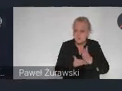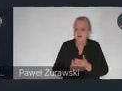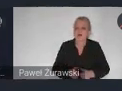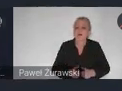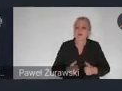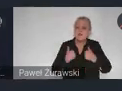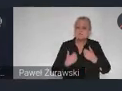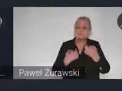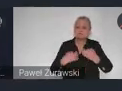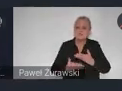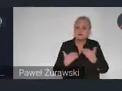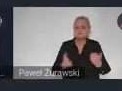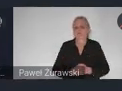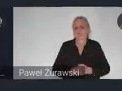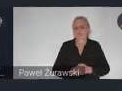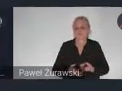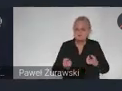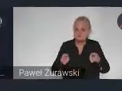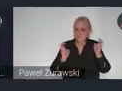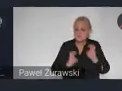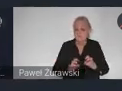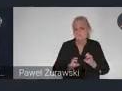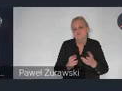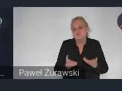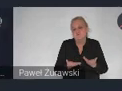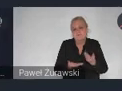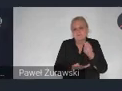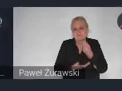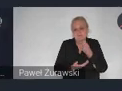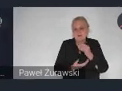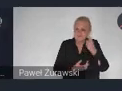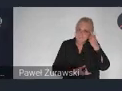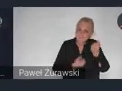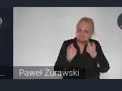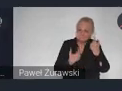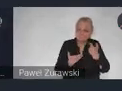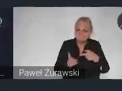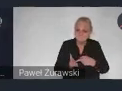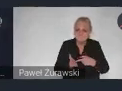abyście państwo stworzyli jak najbardziej kreatywne